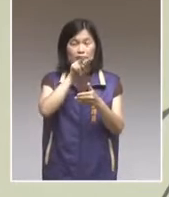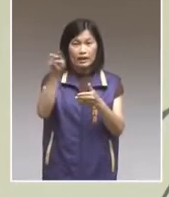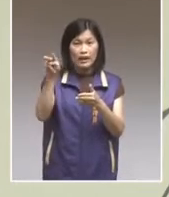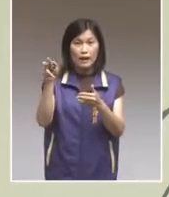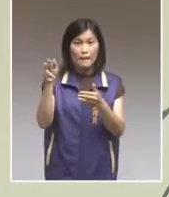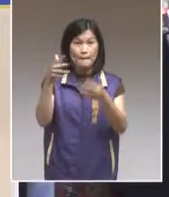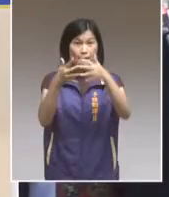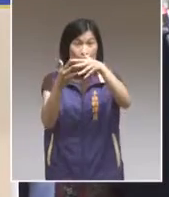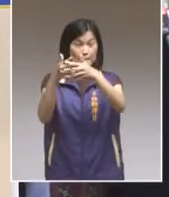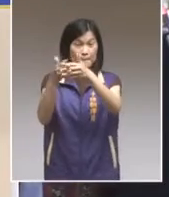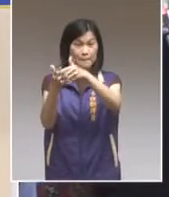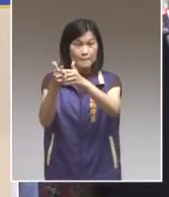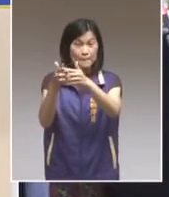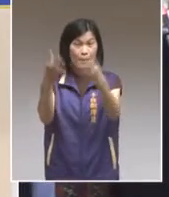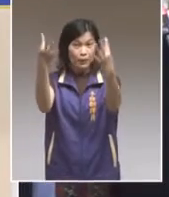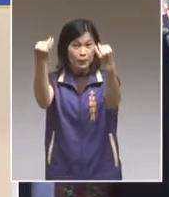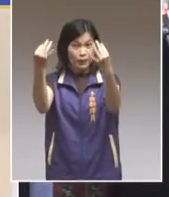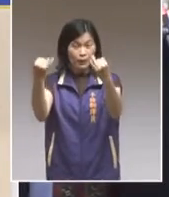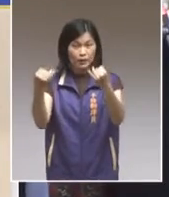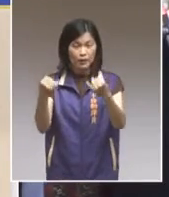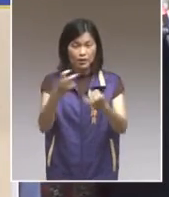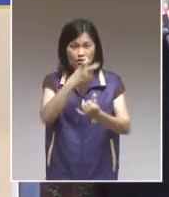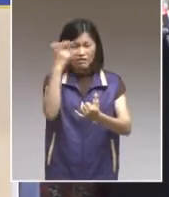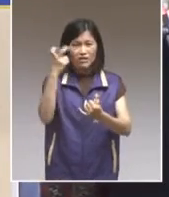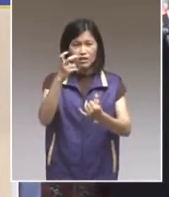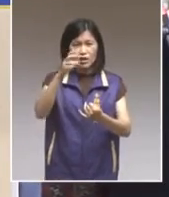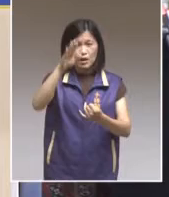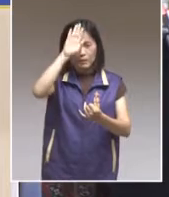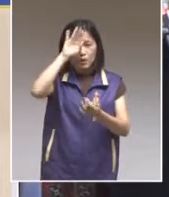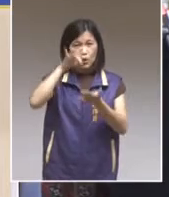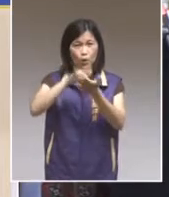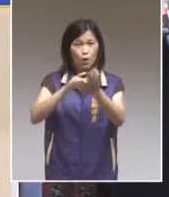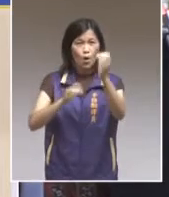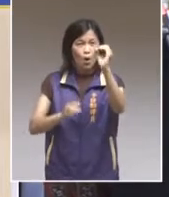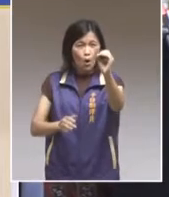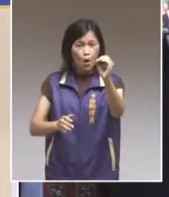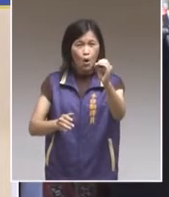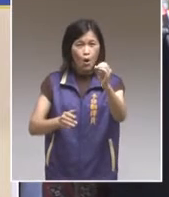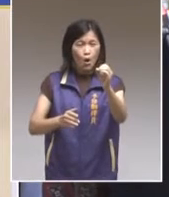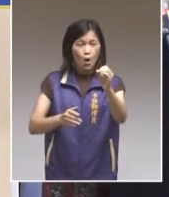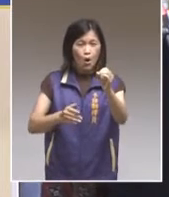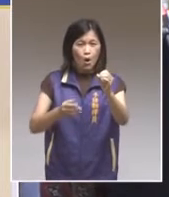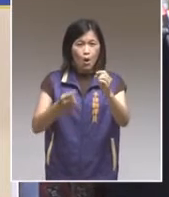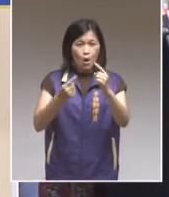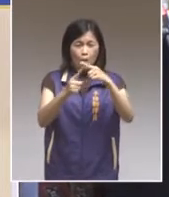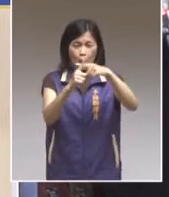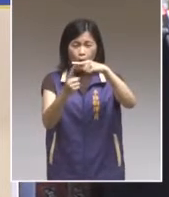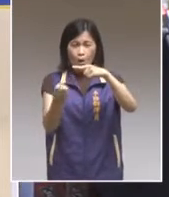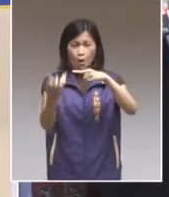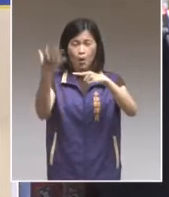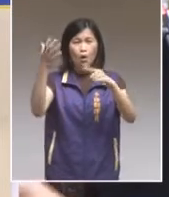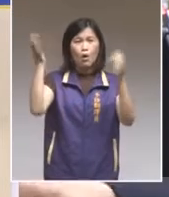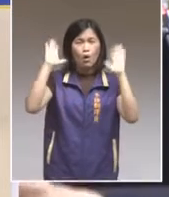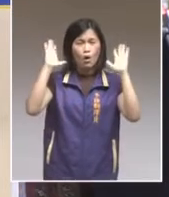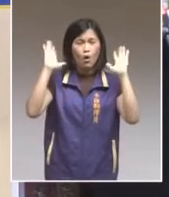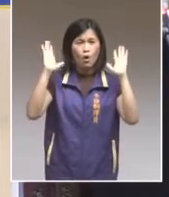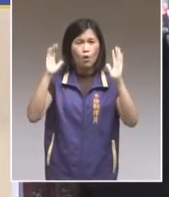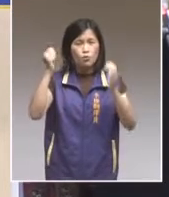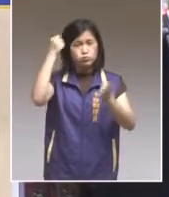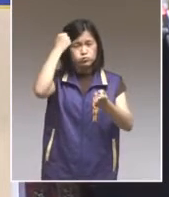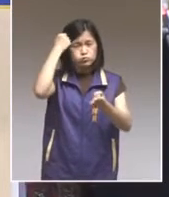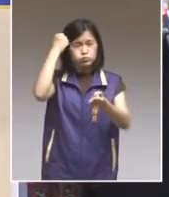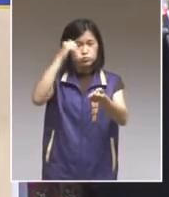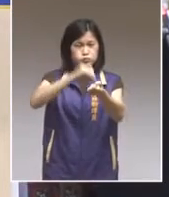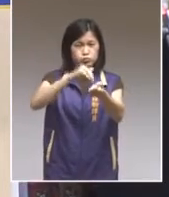据，大家也一样可以发现，Omicron 流行之后，儿童住院其实急剧上